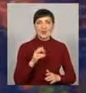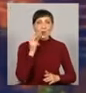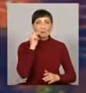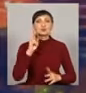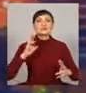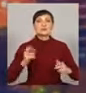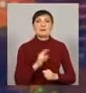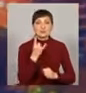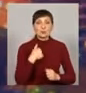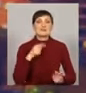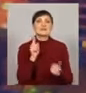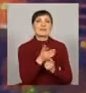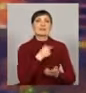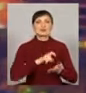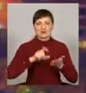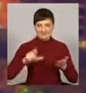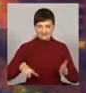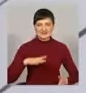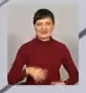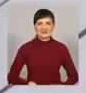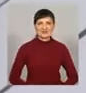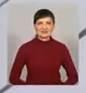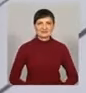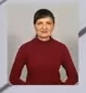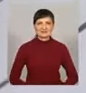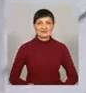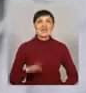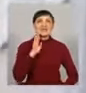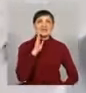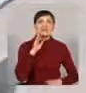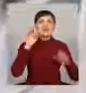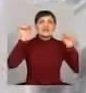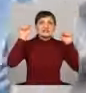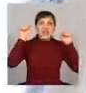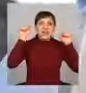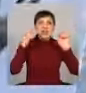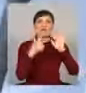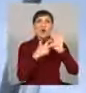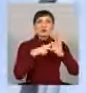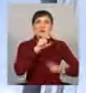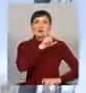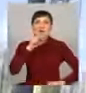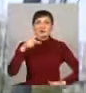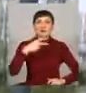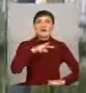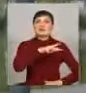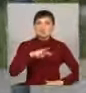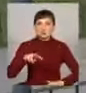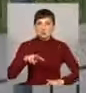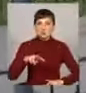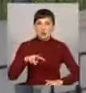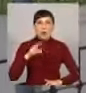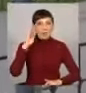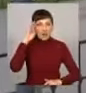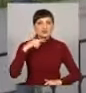встретилась мира альжанова девочка висела снаружи восьмого этажа около 20 минут как утверждает